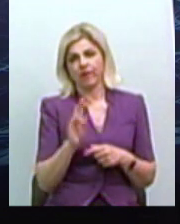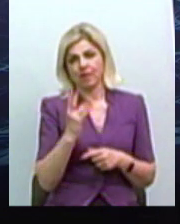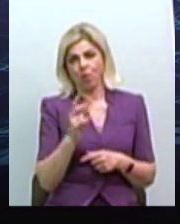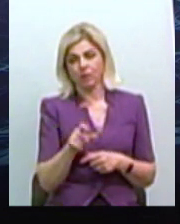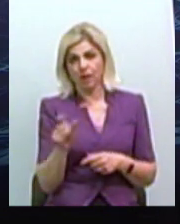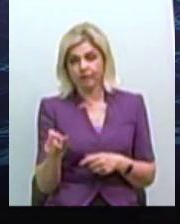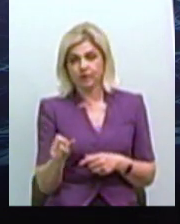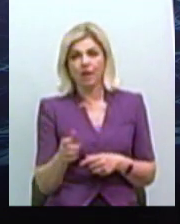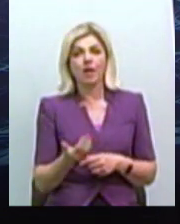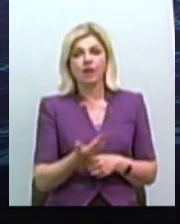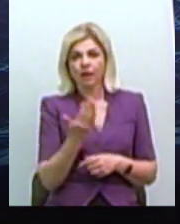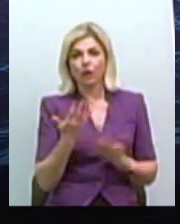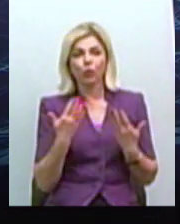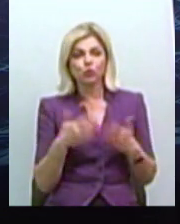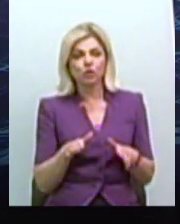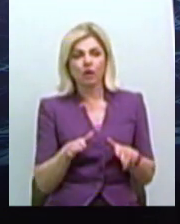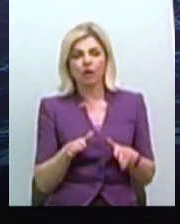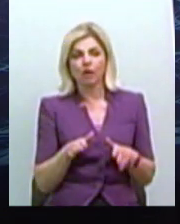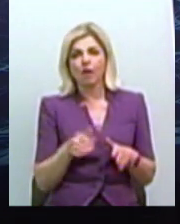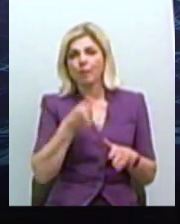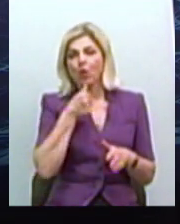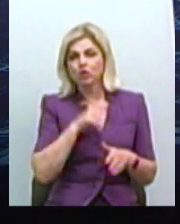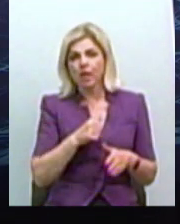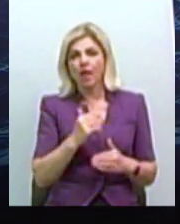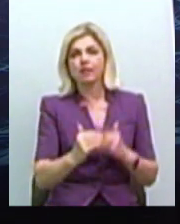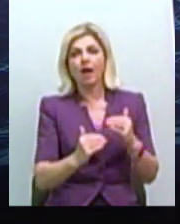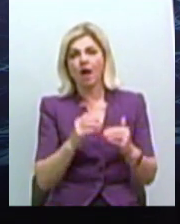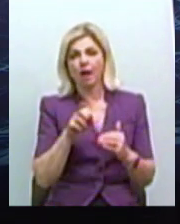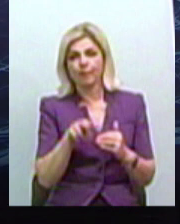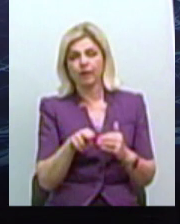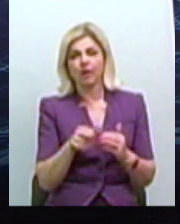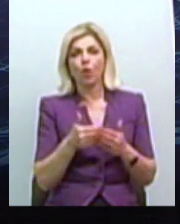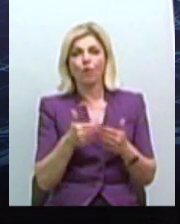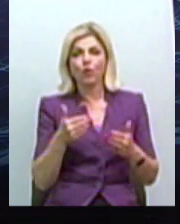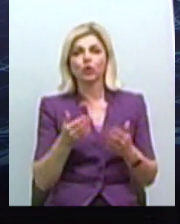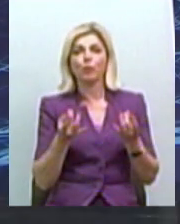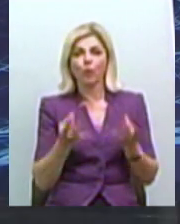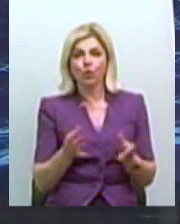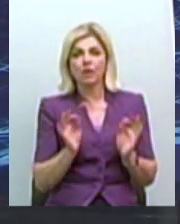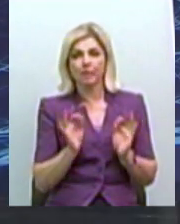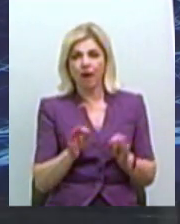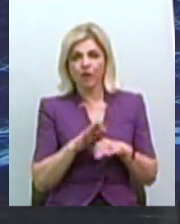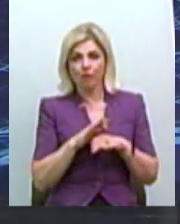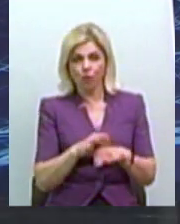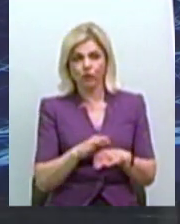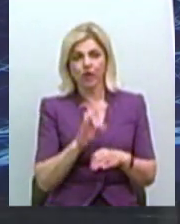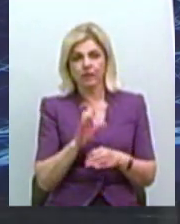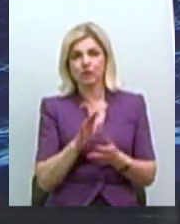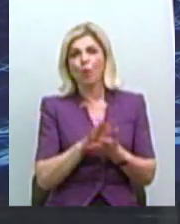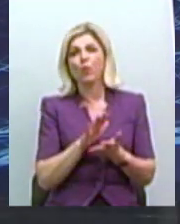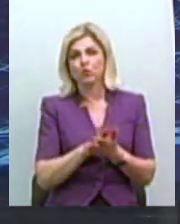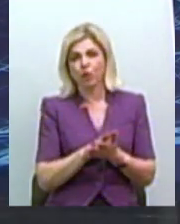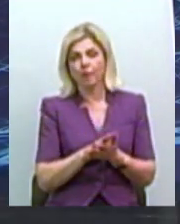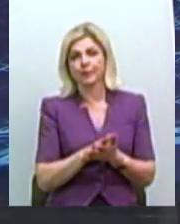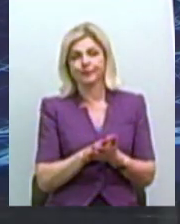які вже перейшли етап від, скажімо так, від просто правильного поводження з твердопобутовими